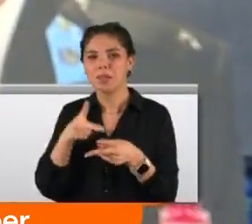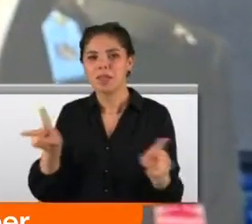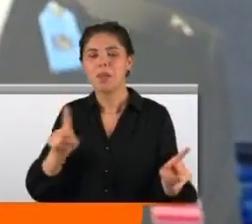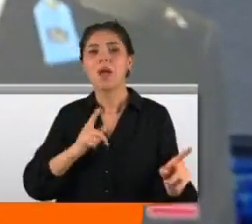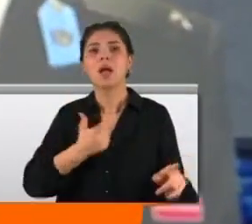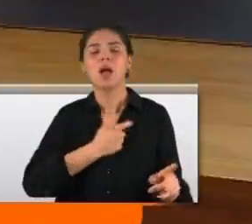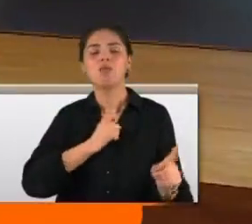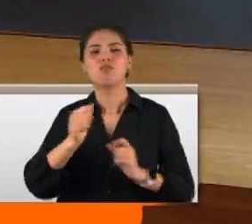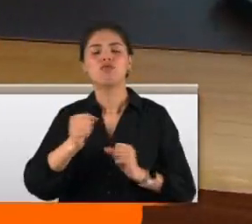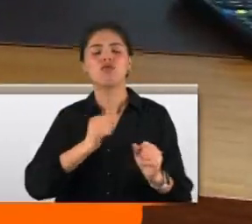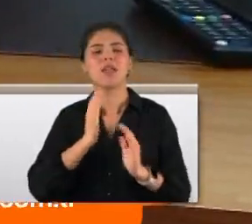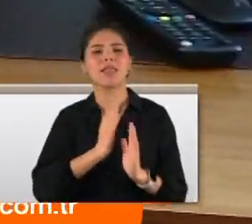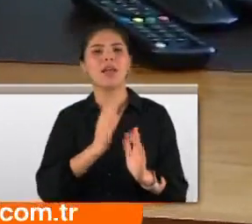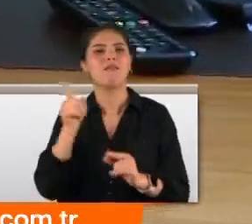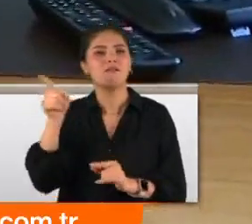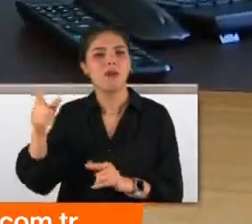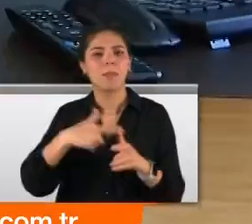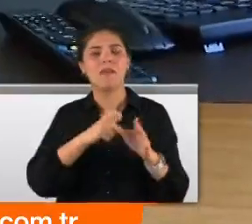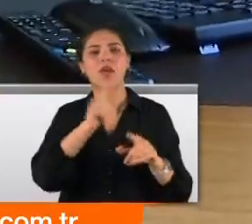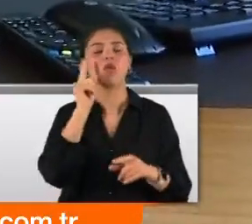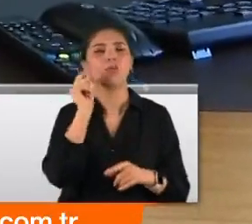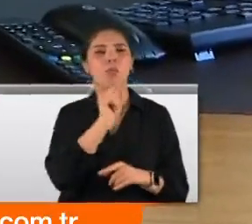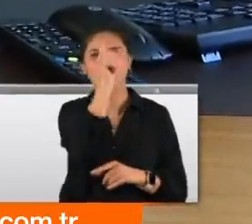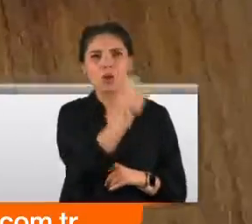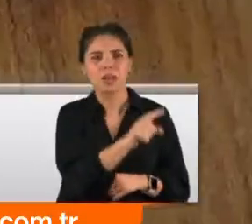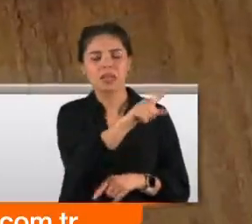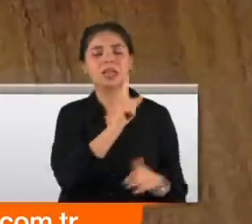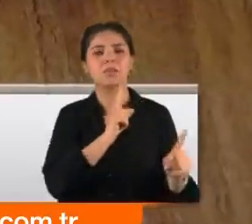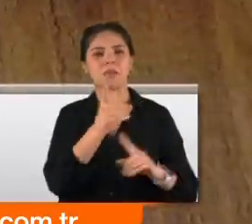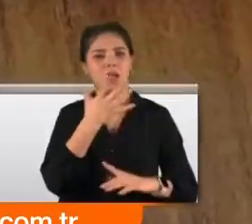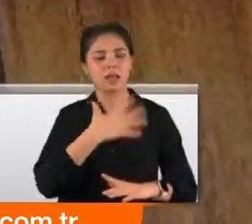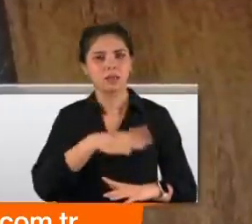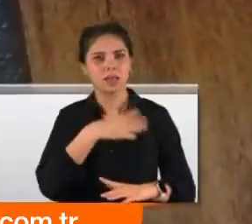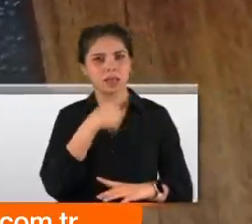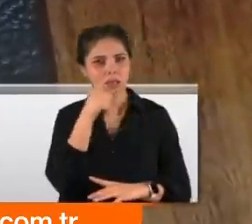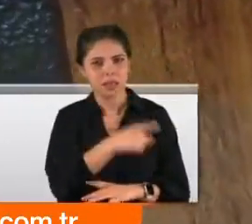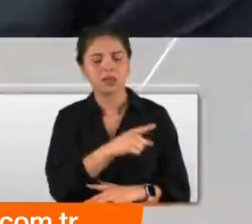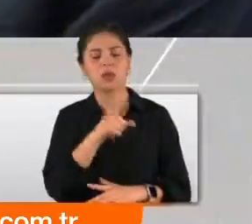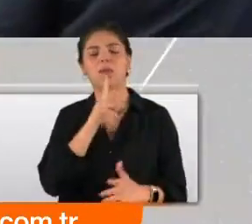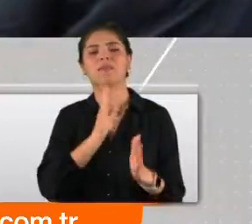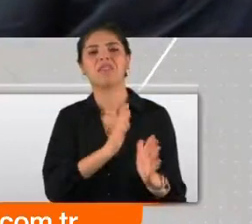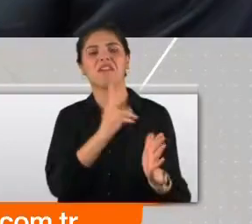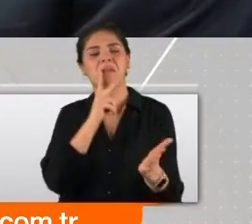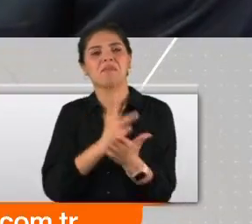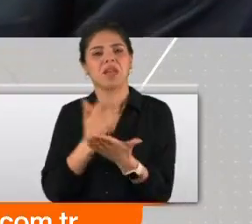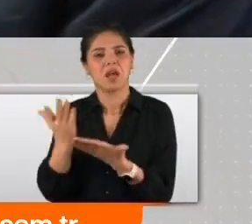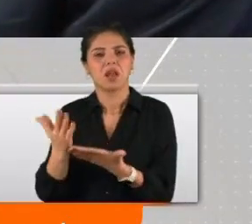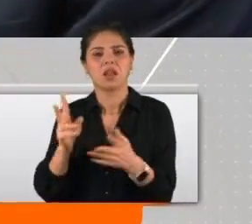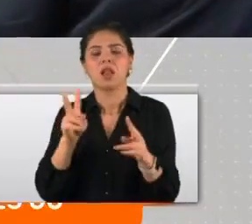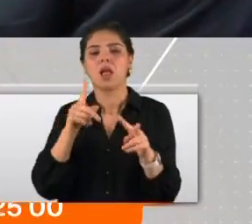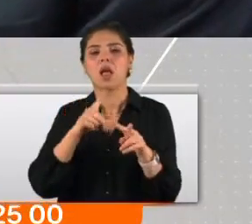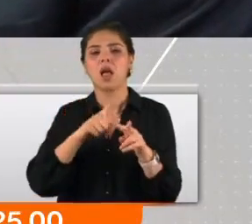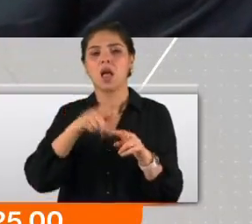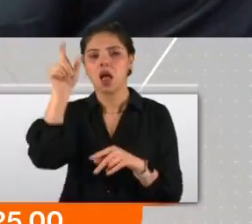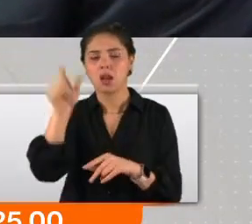mücadelesini ise sürdürüyor. FETÖ'cü polisin yargılanması için Yargıtay'daki dosyayı kapatmamakta kararlı. Ne Babacan'la ne Abdullah